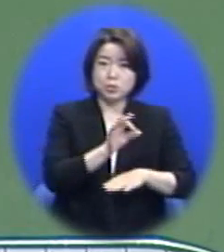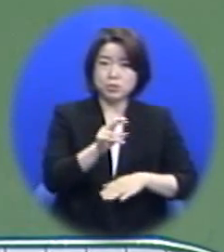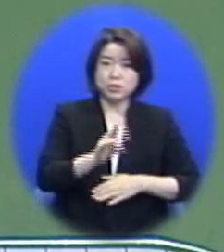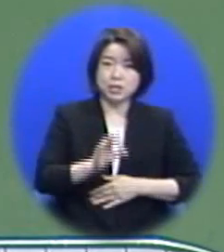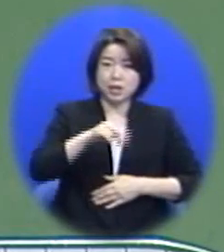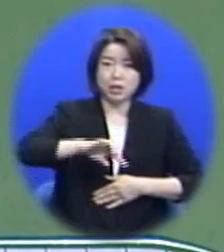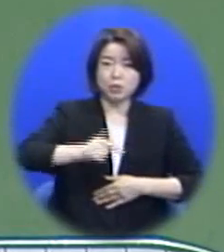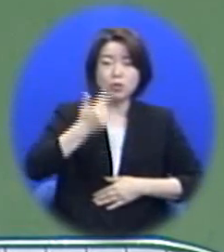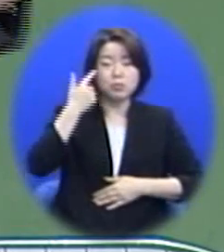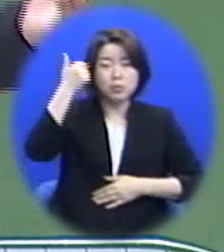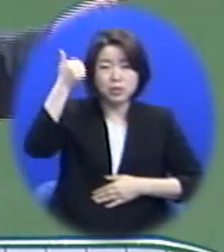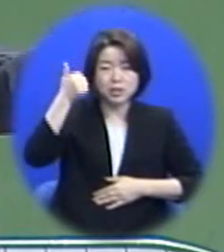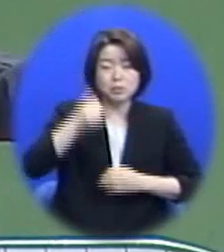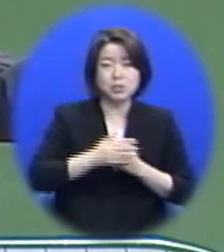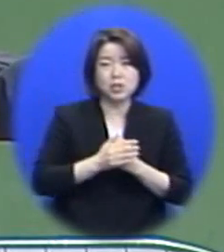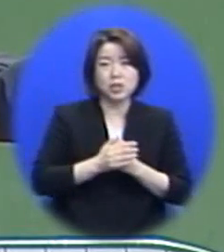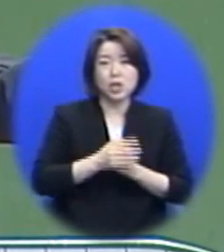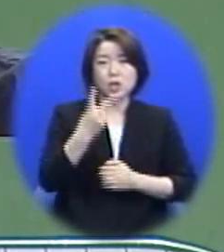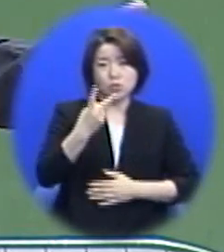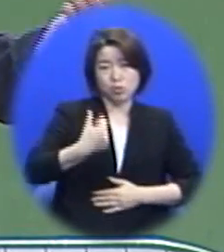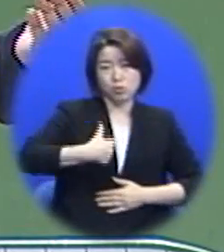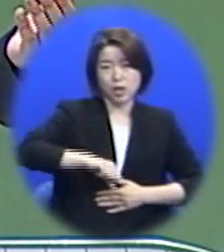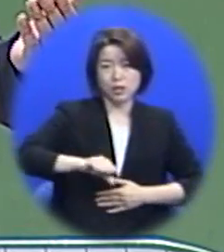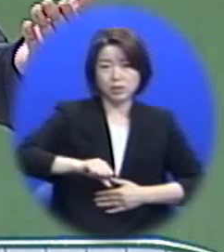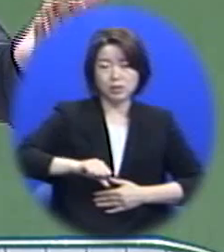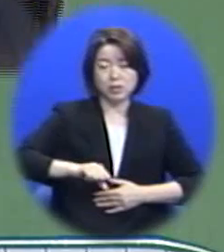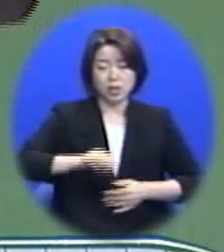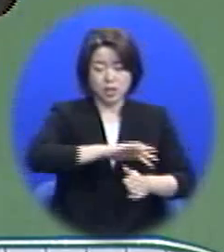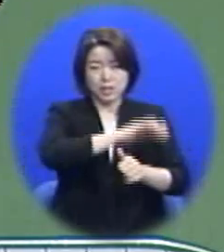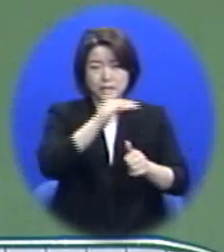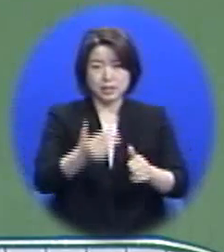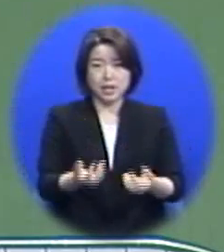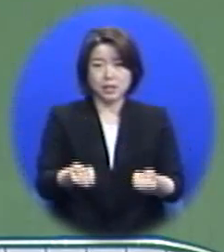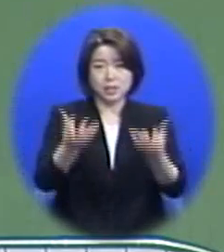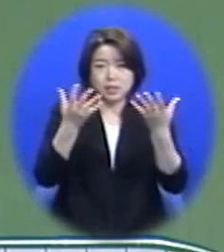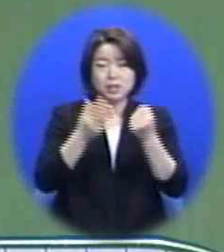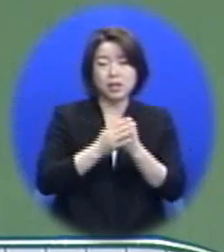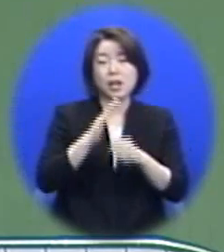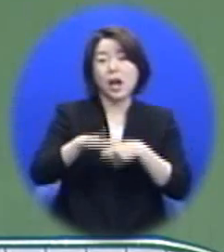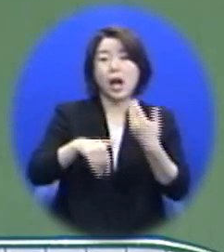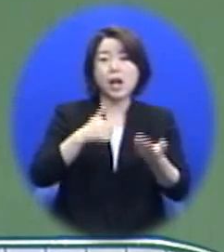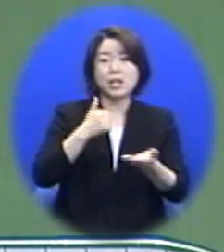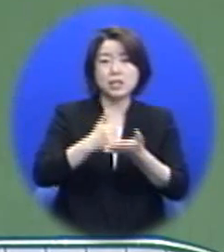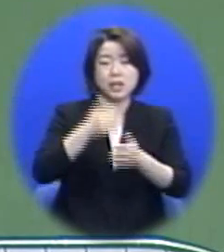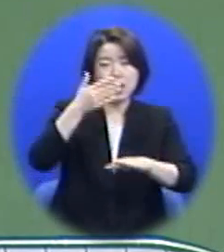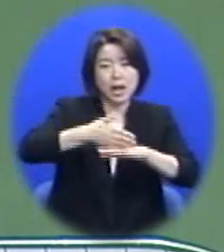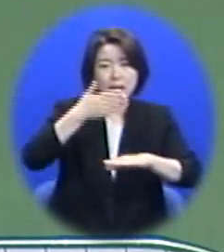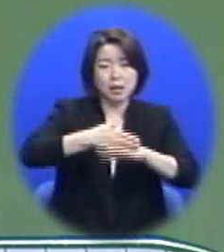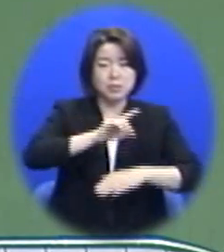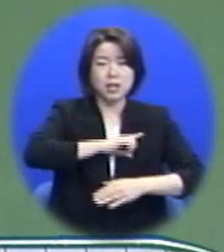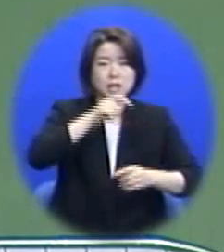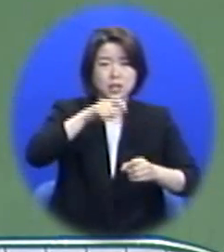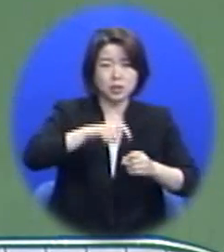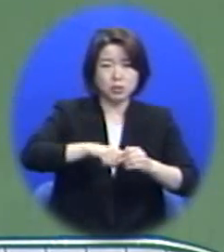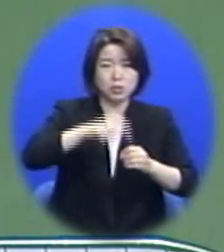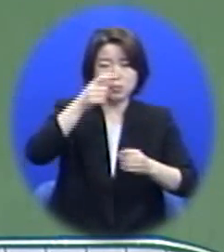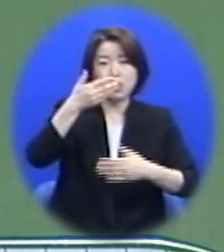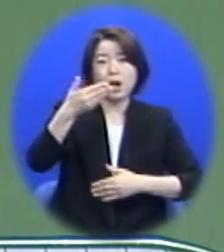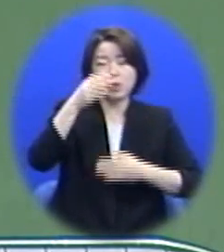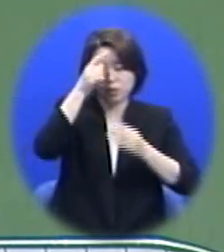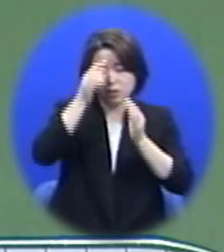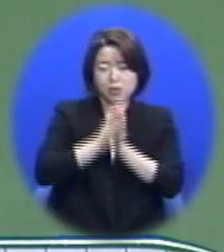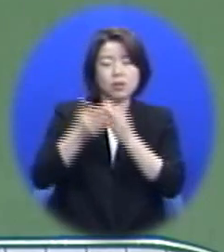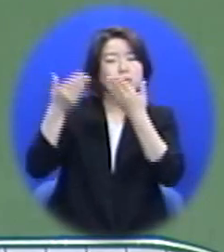아들 죽은 두 아들의 장례식 하나님께 감사 기도를 아홉 가지 제목으로 감사 기도를